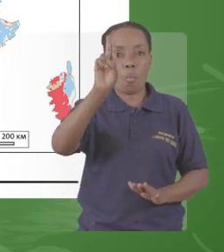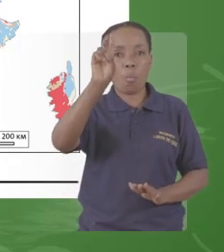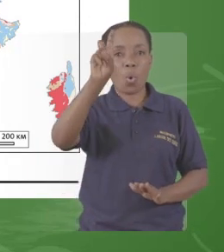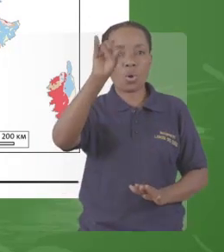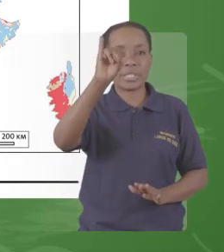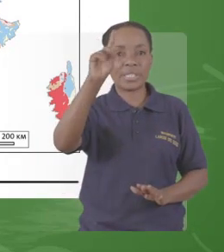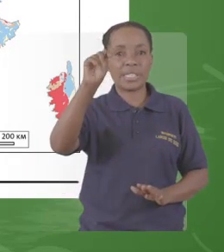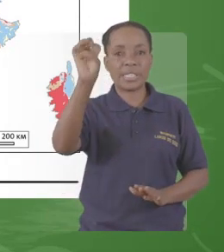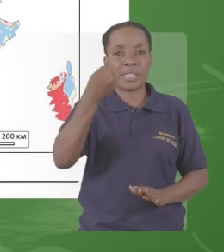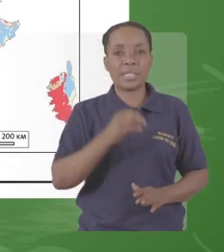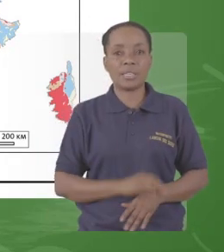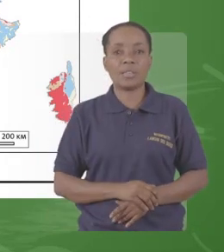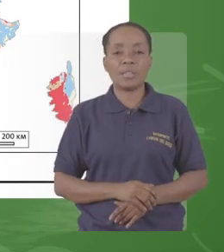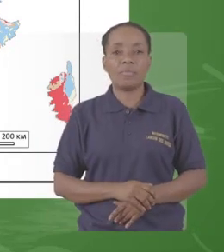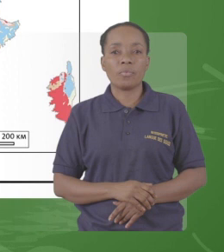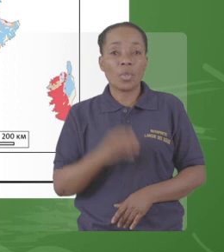d'or.